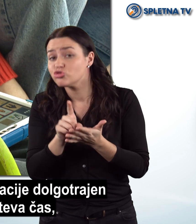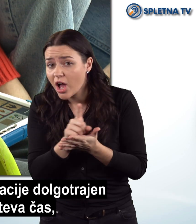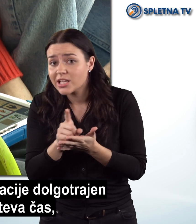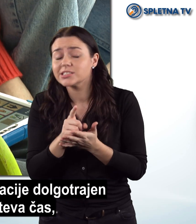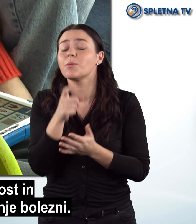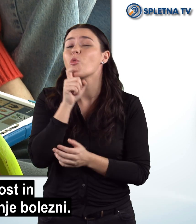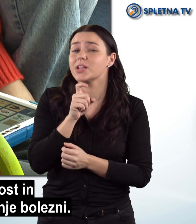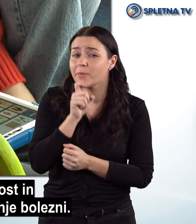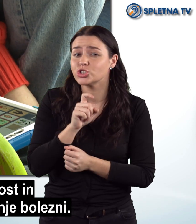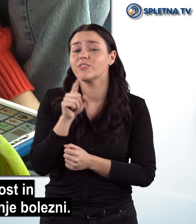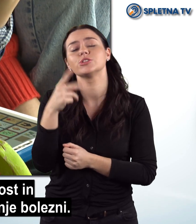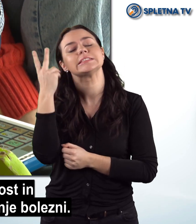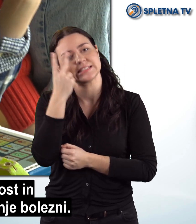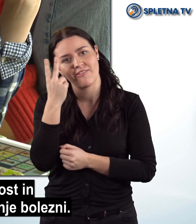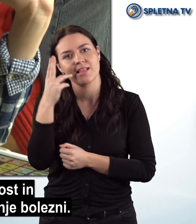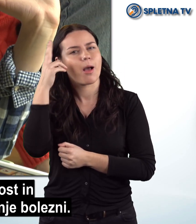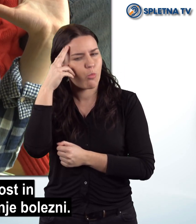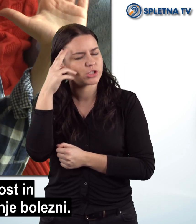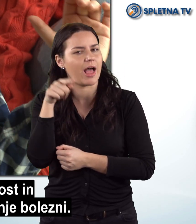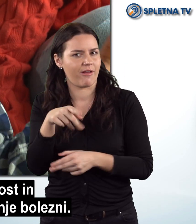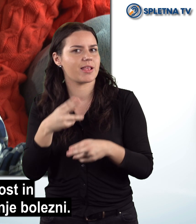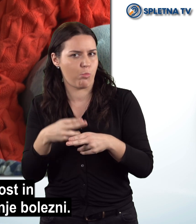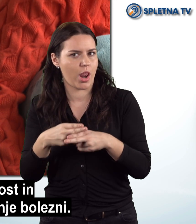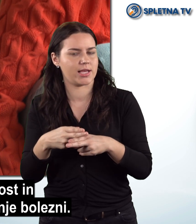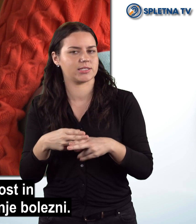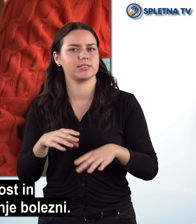potrpežljivost in seveda poznavanje bolezni.